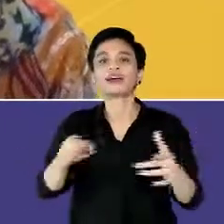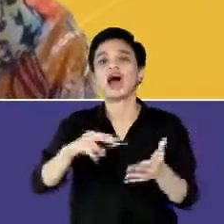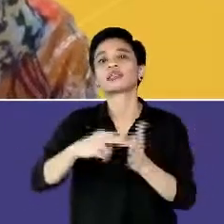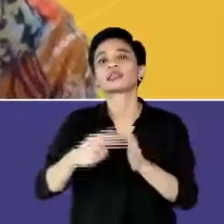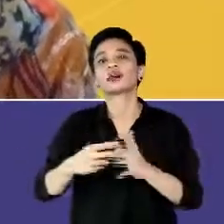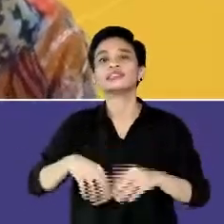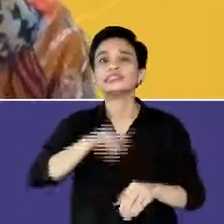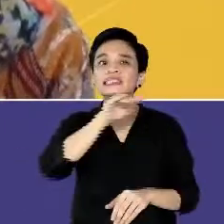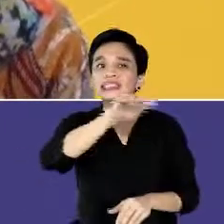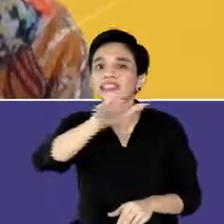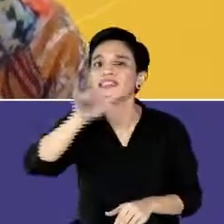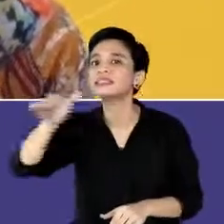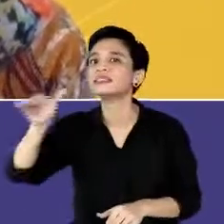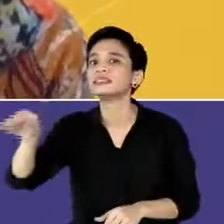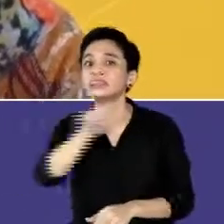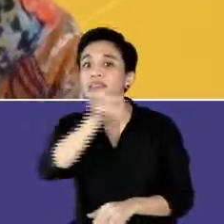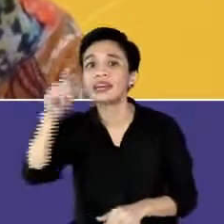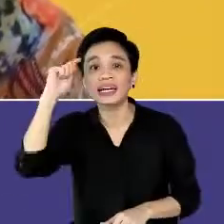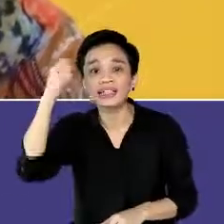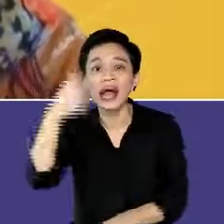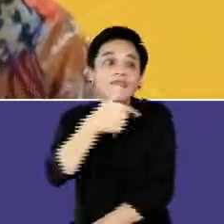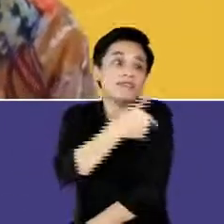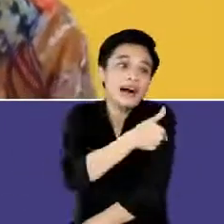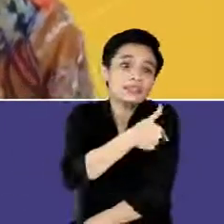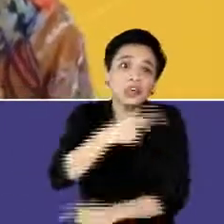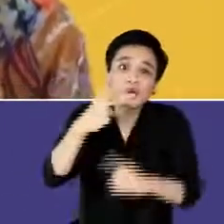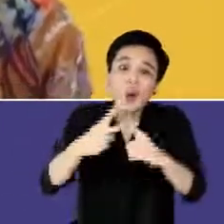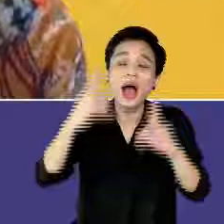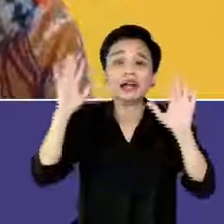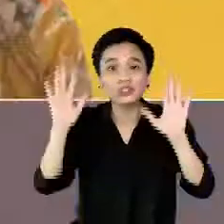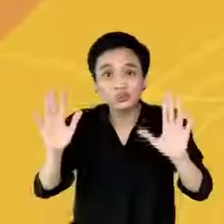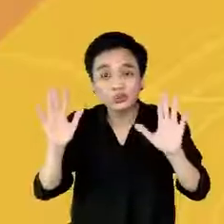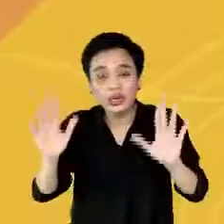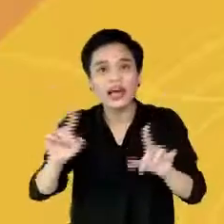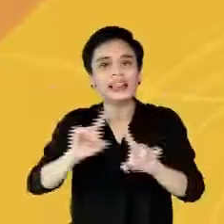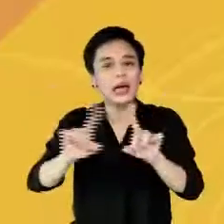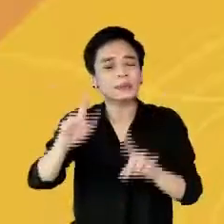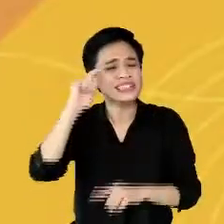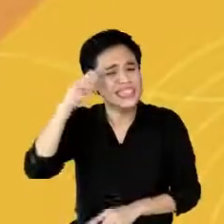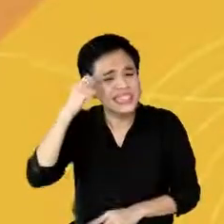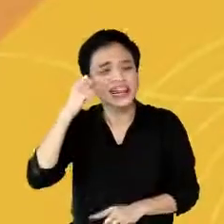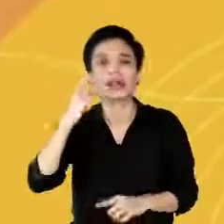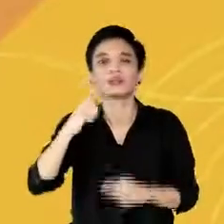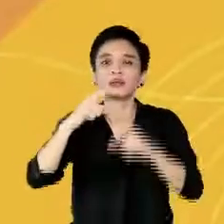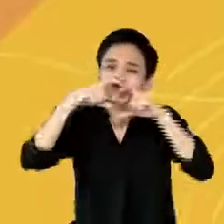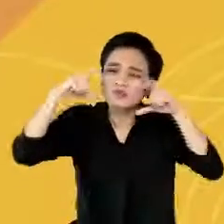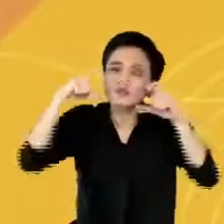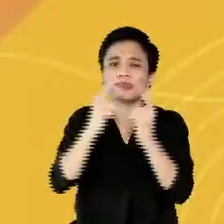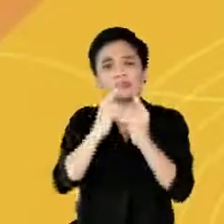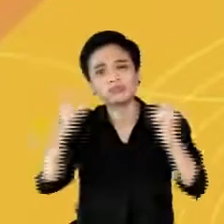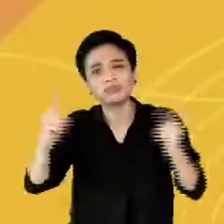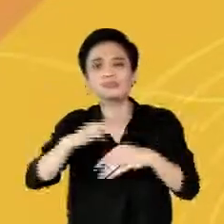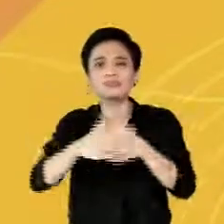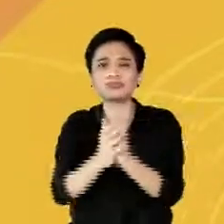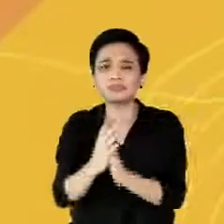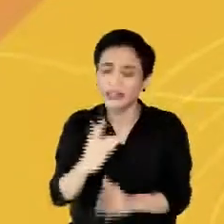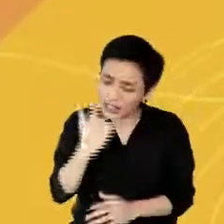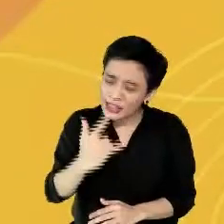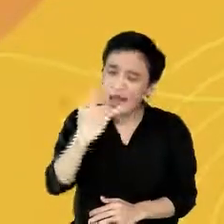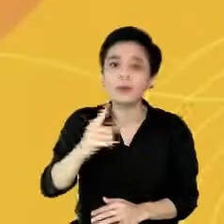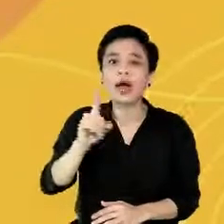meskipun vaksinasinya sudah dilakukan dua kali tetapi tetap protes tidak penting